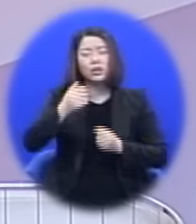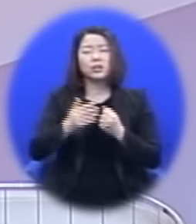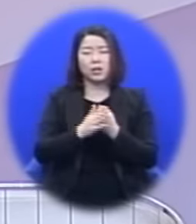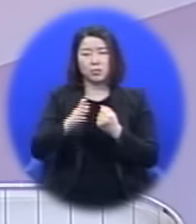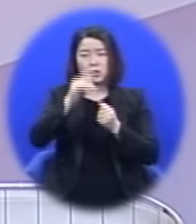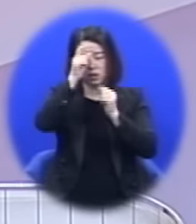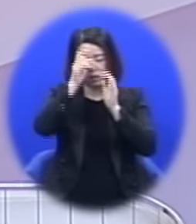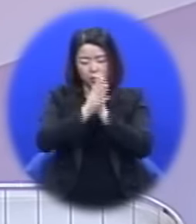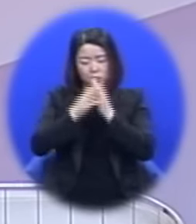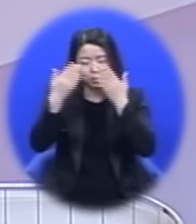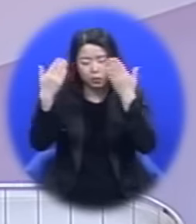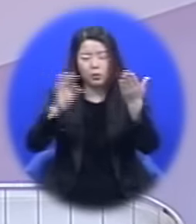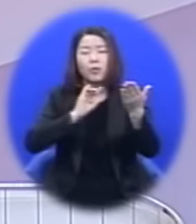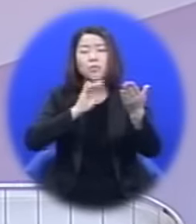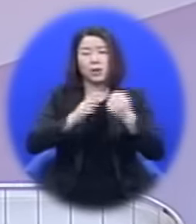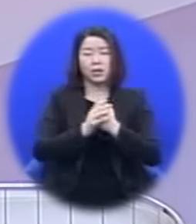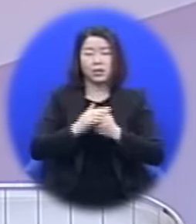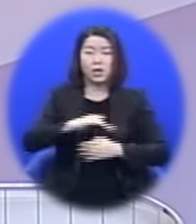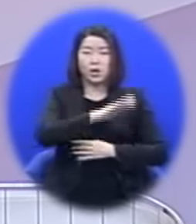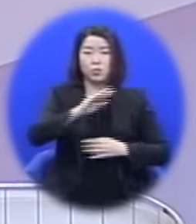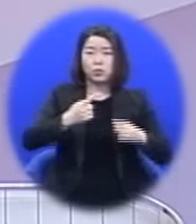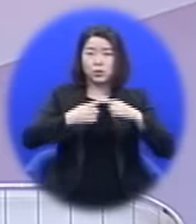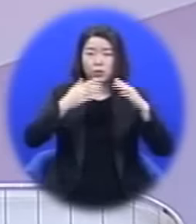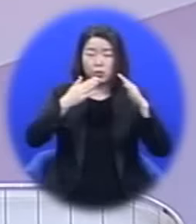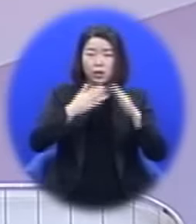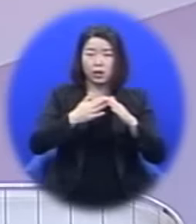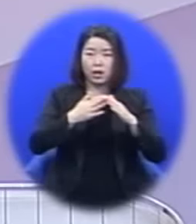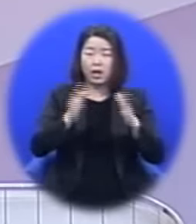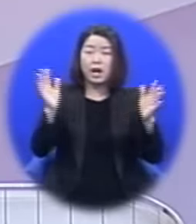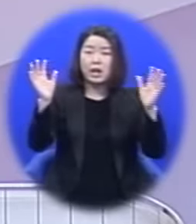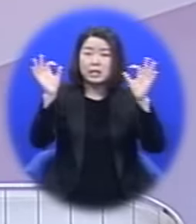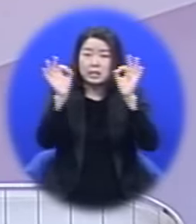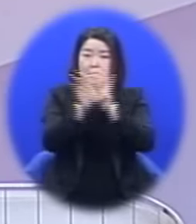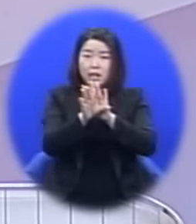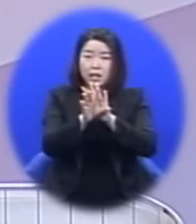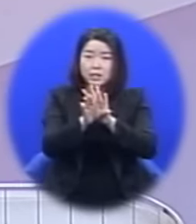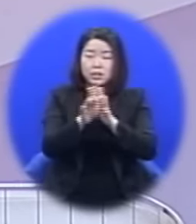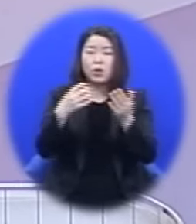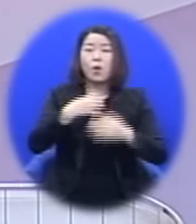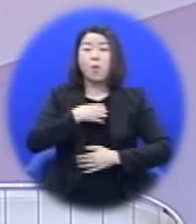어려우니까 우리 교회 자체의 존폐 위기에 처했습니다.